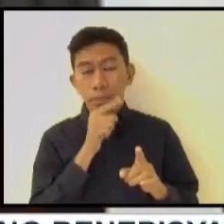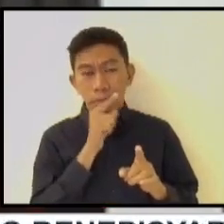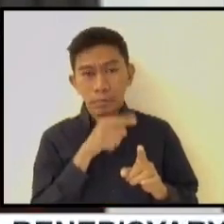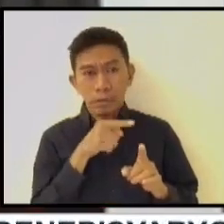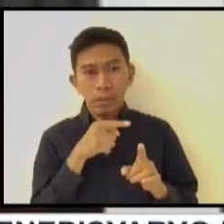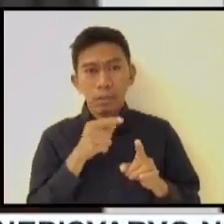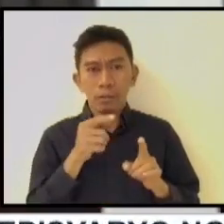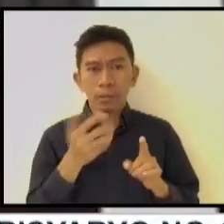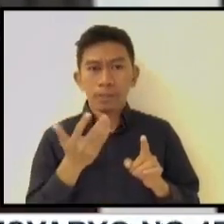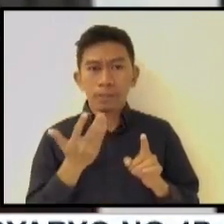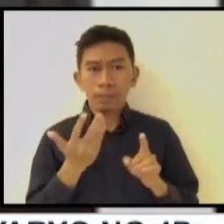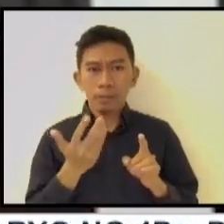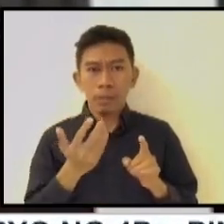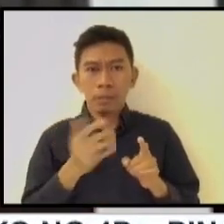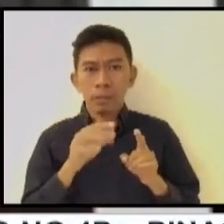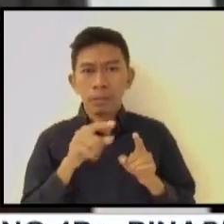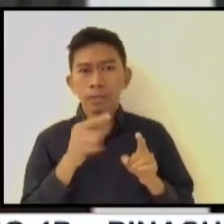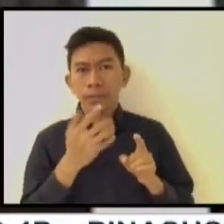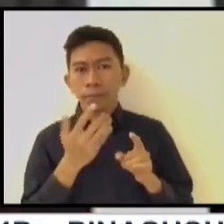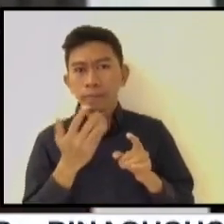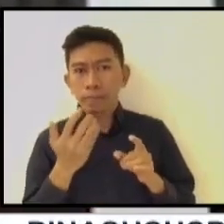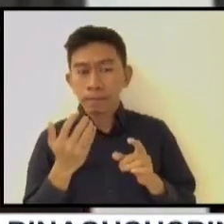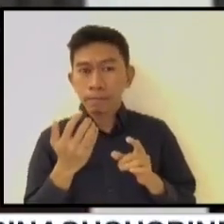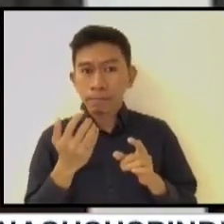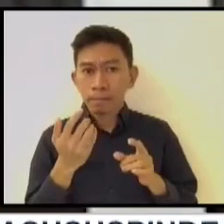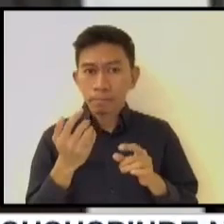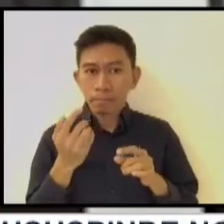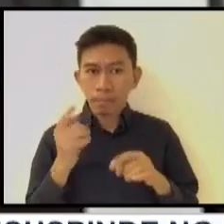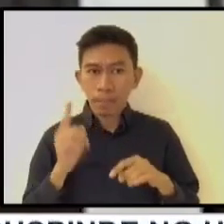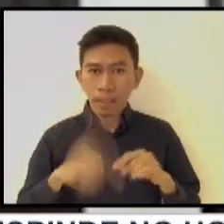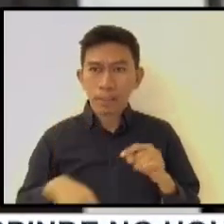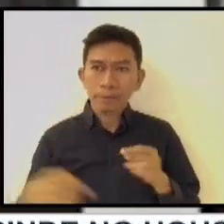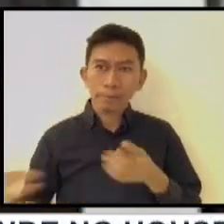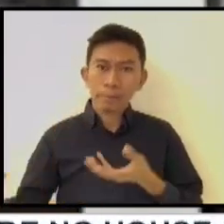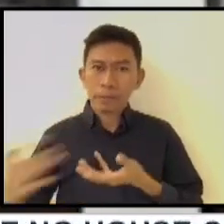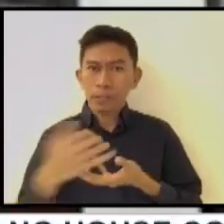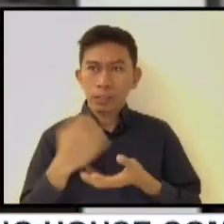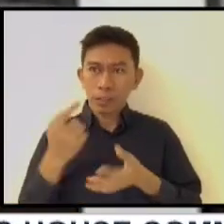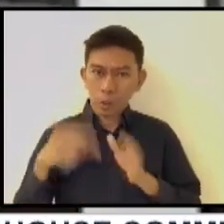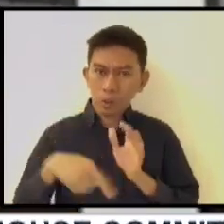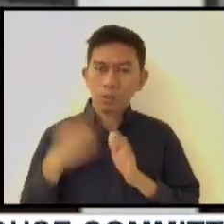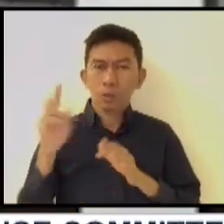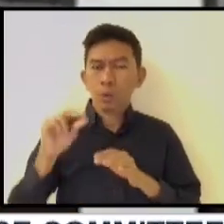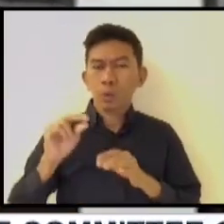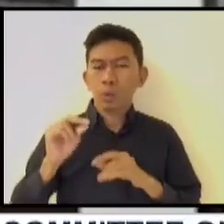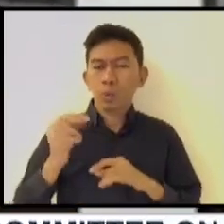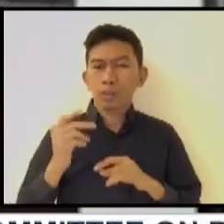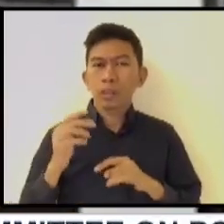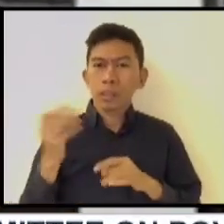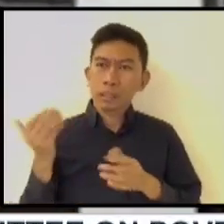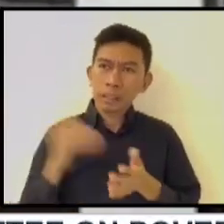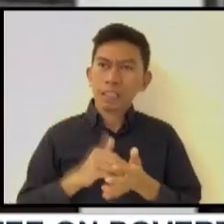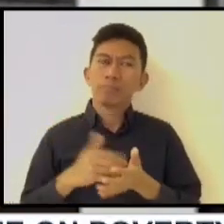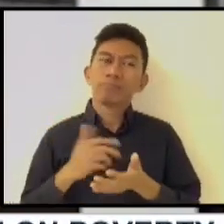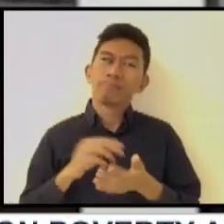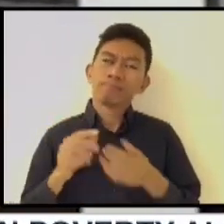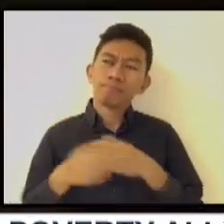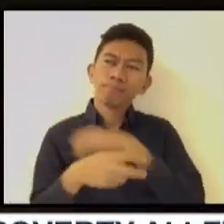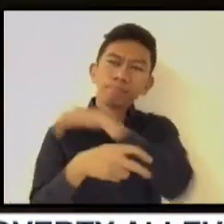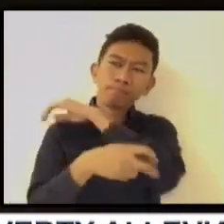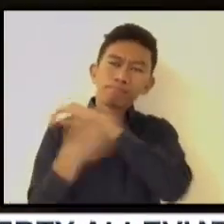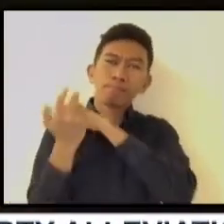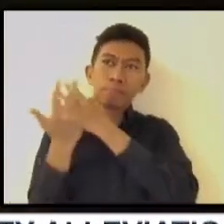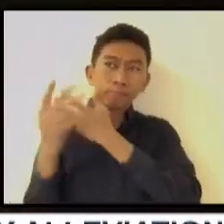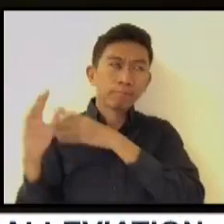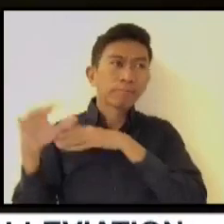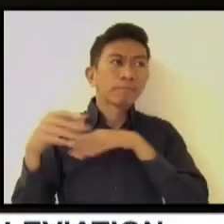of 35,000 ng isa, 200 lang. Maaaring binalikan na niya itong mga nakarangkaan.